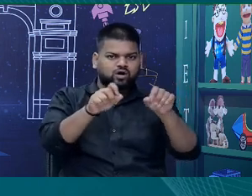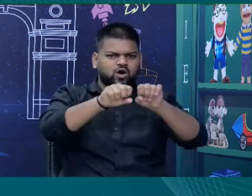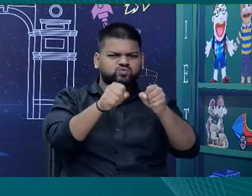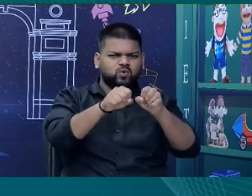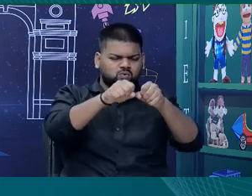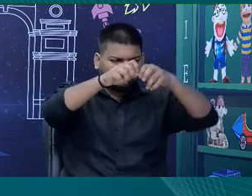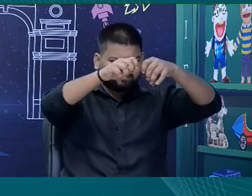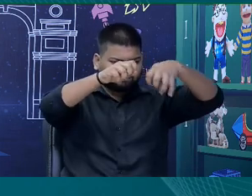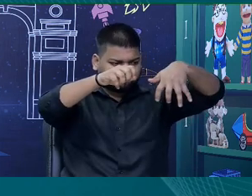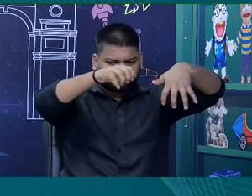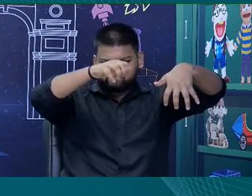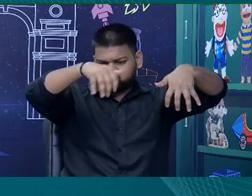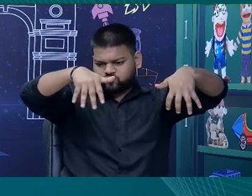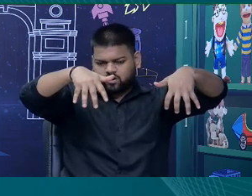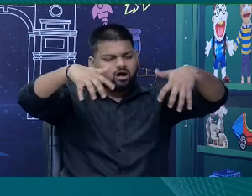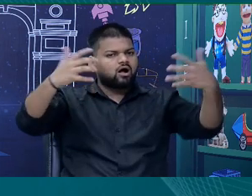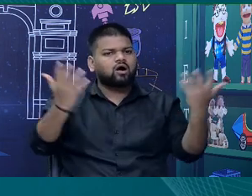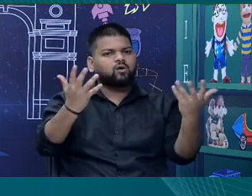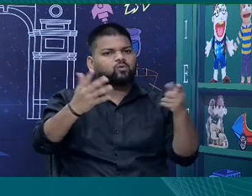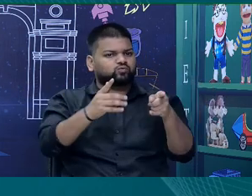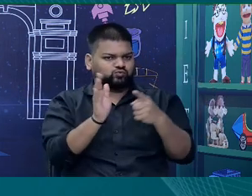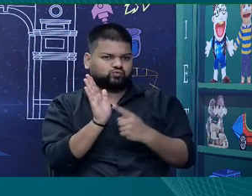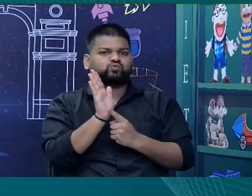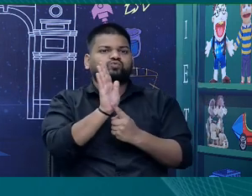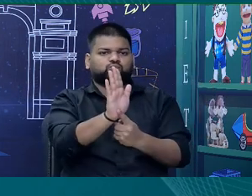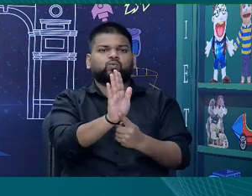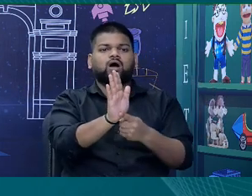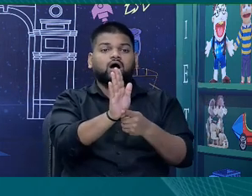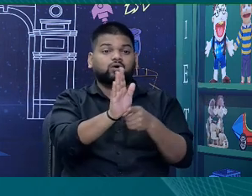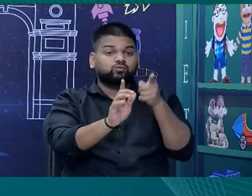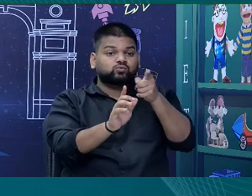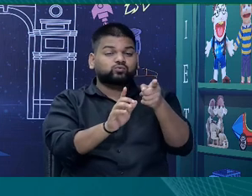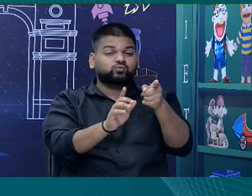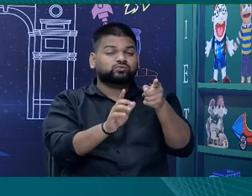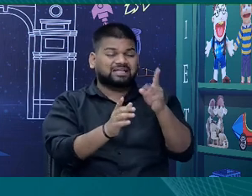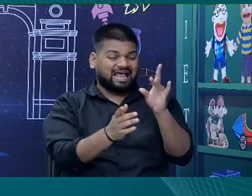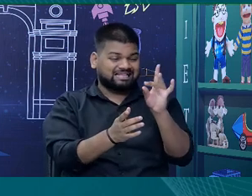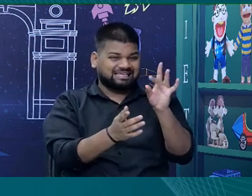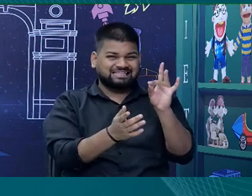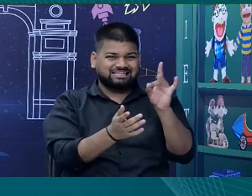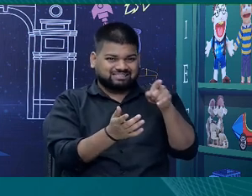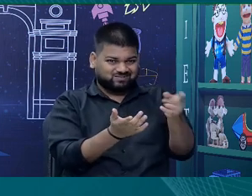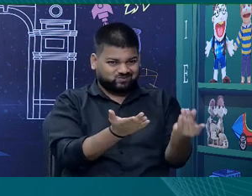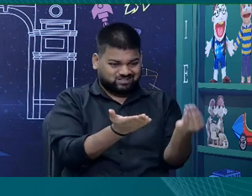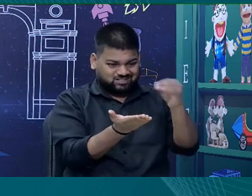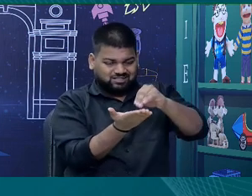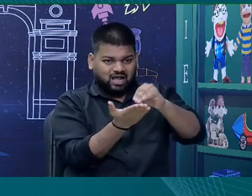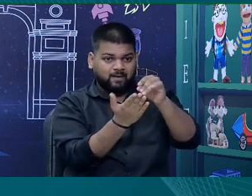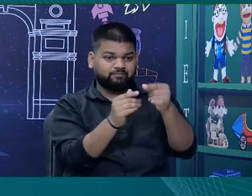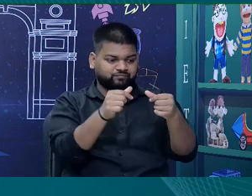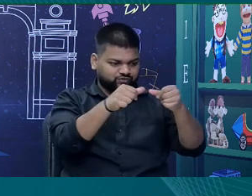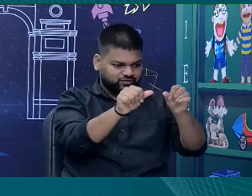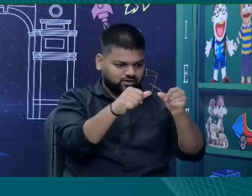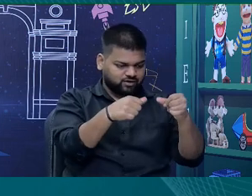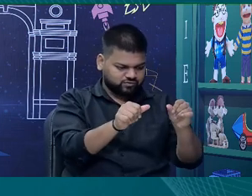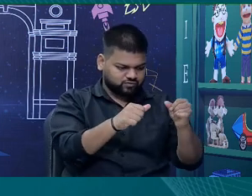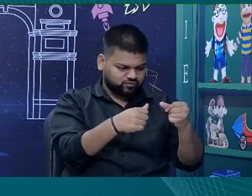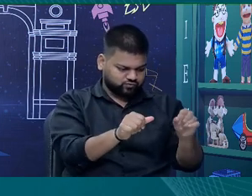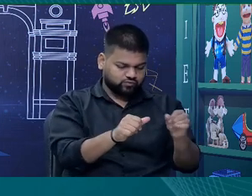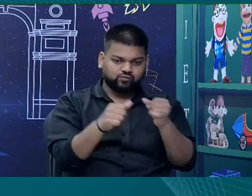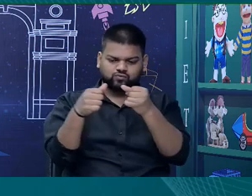मार्किंग जो है 3d ग्लू से बनाया है उसके बाद फैक्टर्स को दिनो करने के लिए जो मार्किंग हमने बनाई है उसके लिए हमने एक थ्रेड उसे